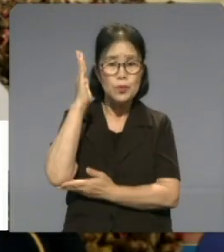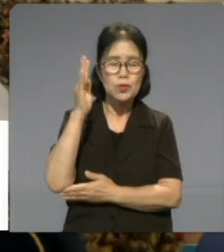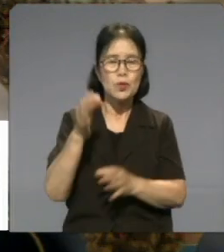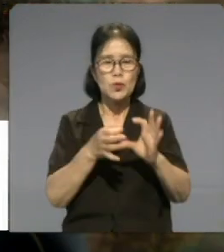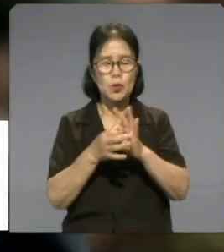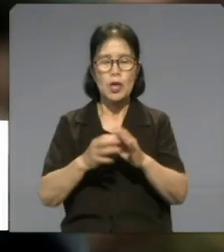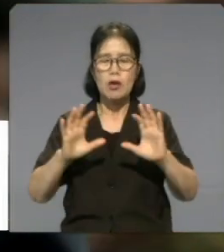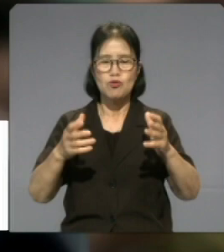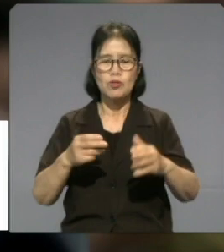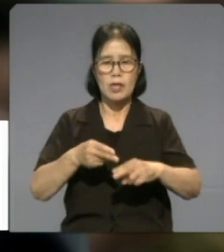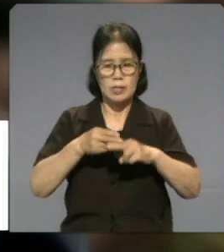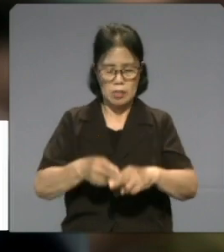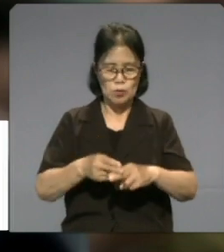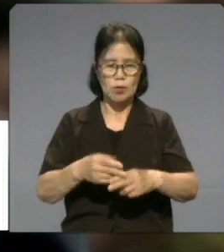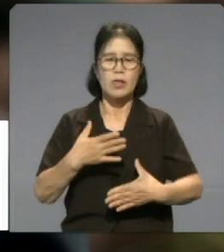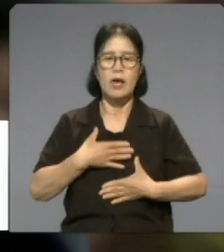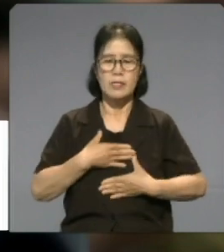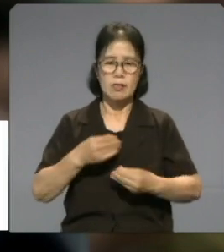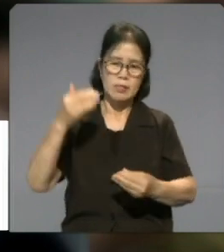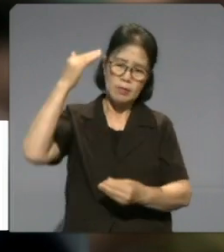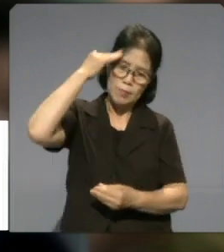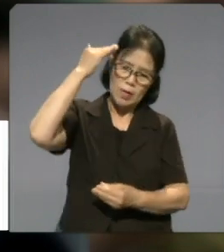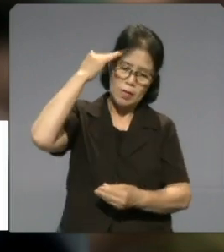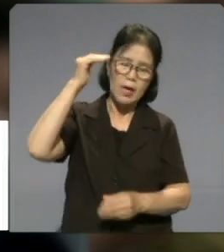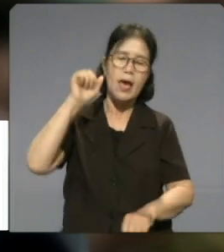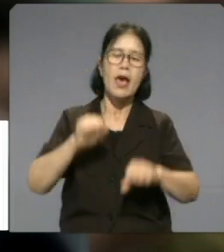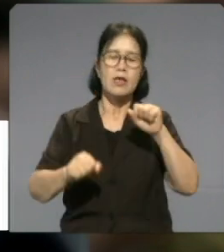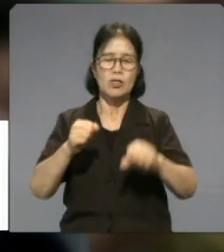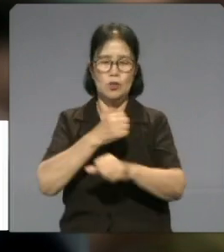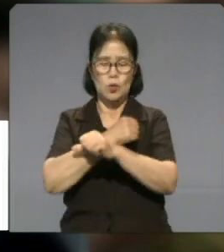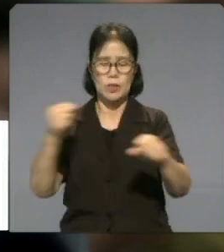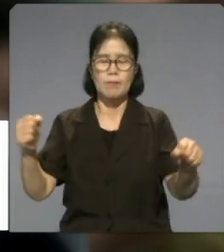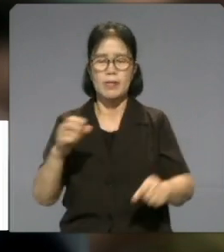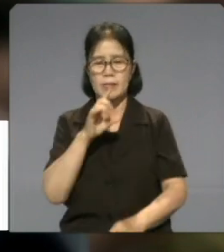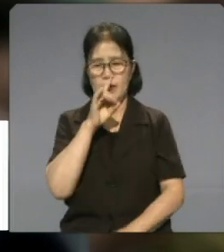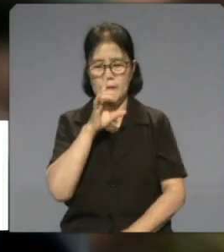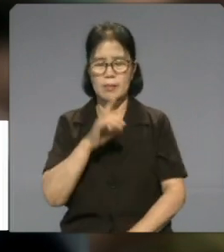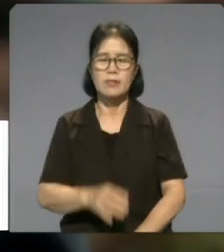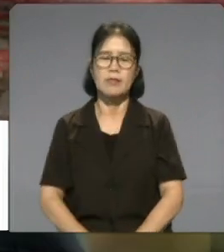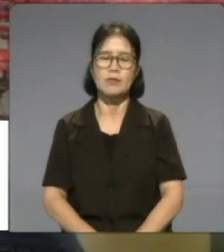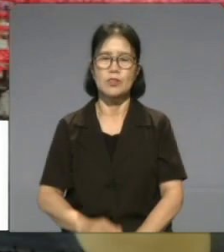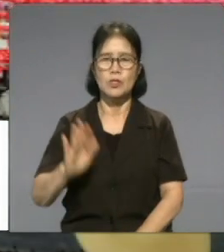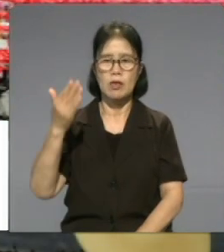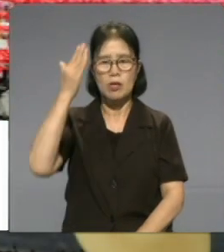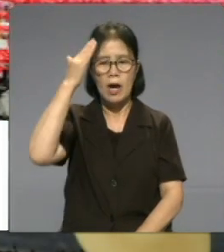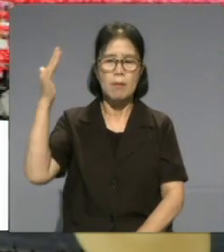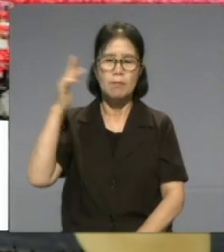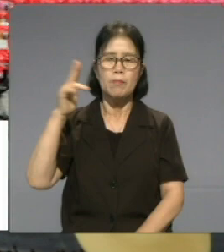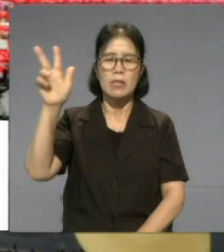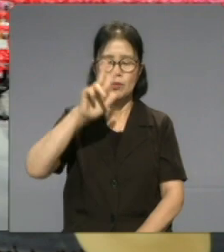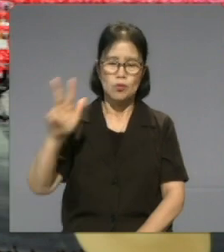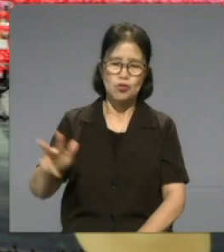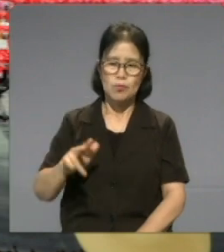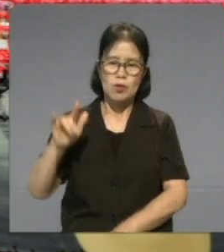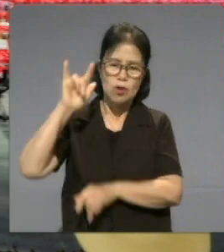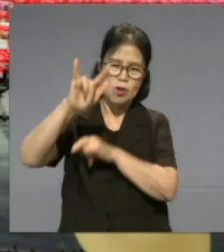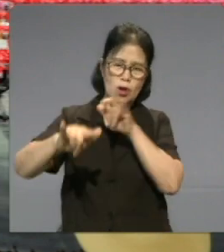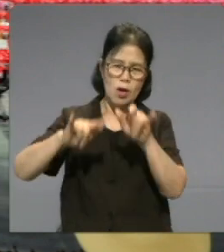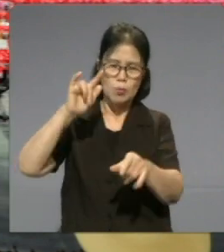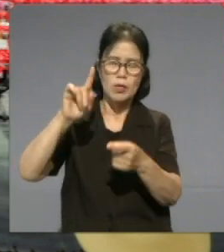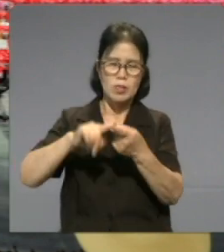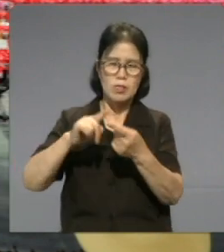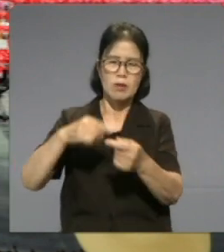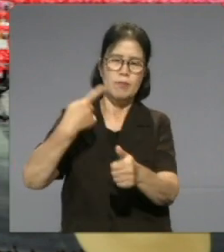통해 국가 자주권과 안전을 침해하려는 행위들은 용납하지 않겠다며 최근 한반도 주변에 전략자산 행보를